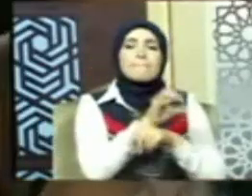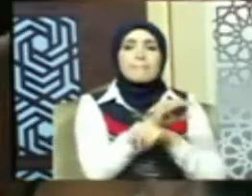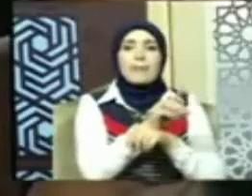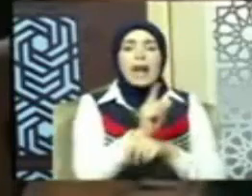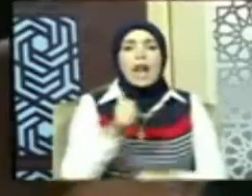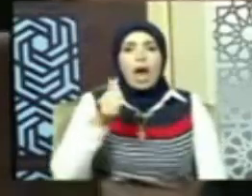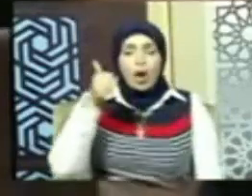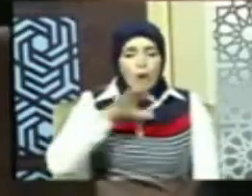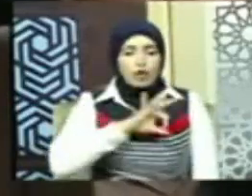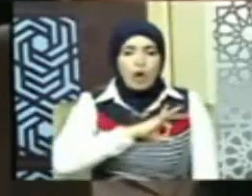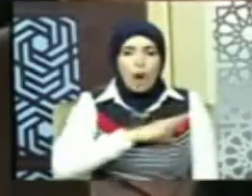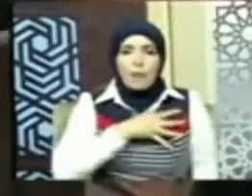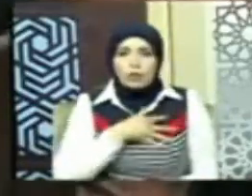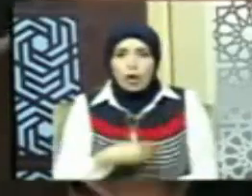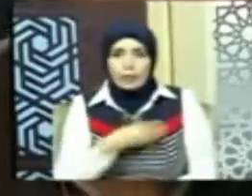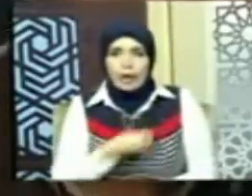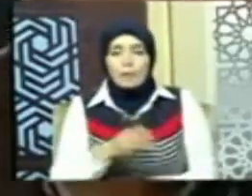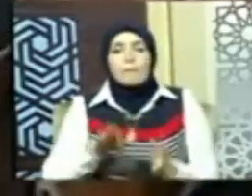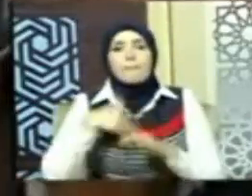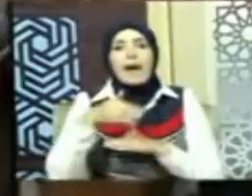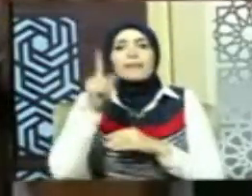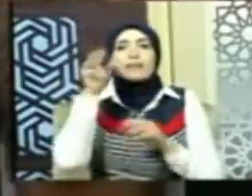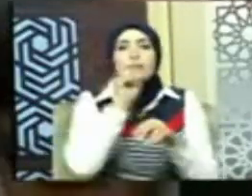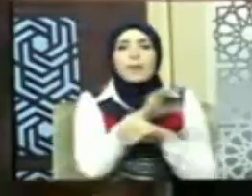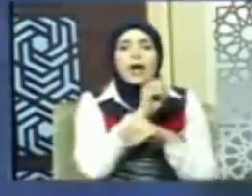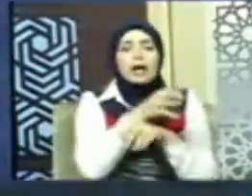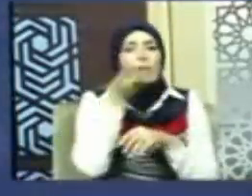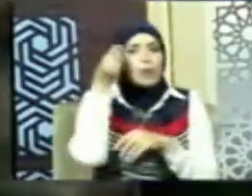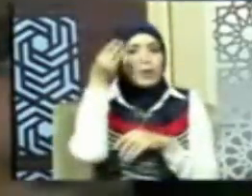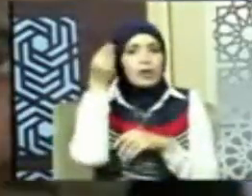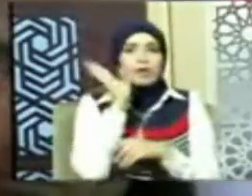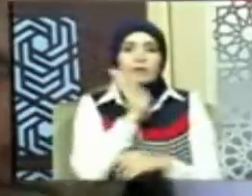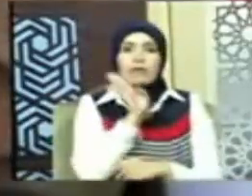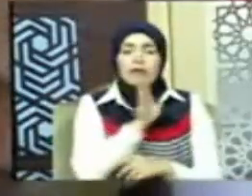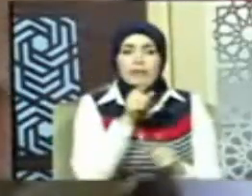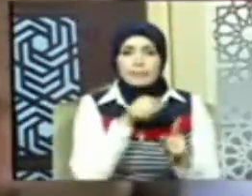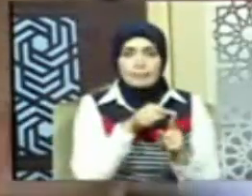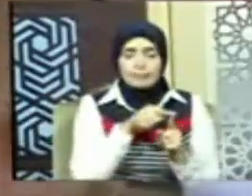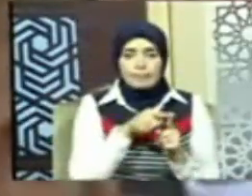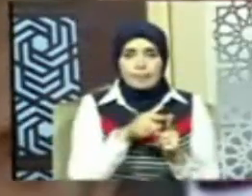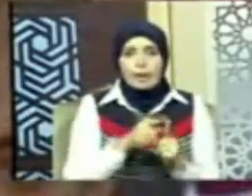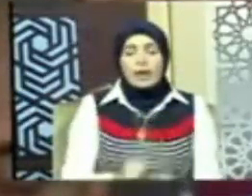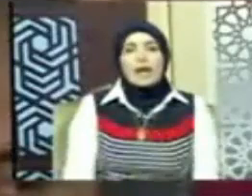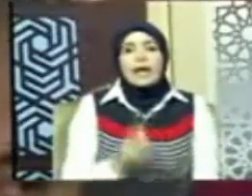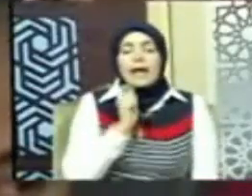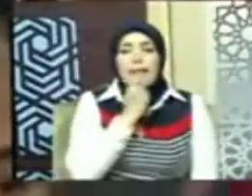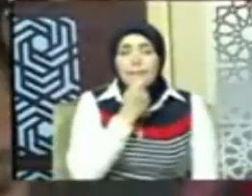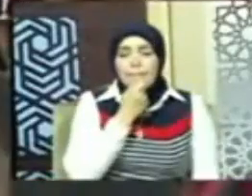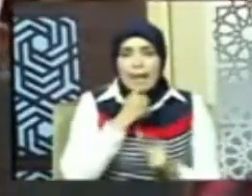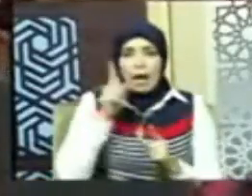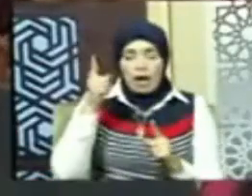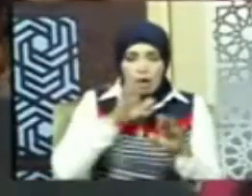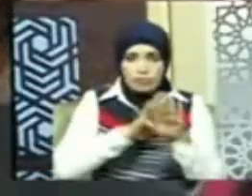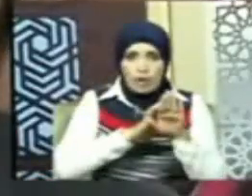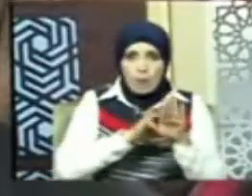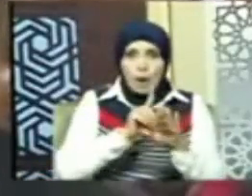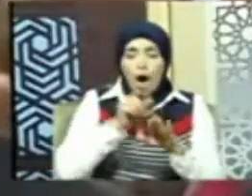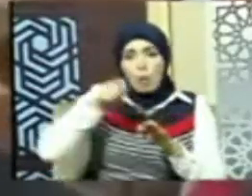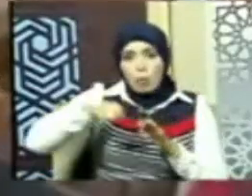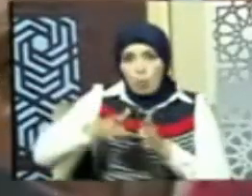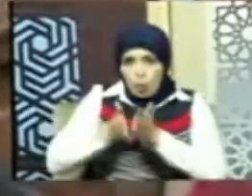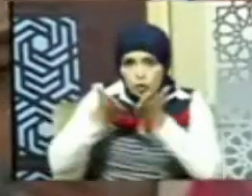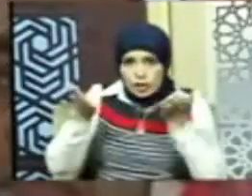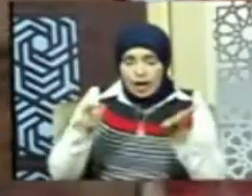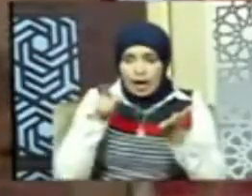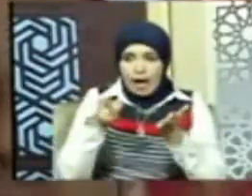وعلمناه من لدنا علما. ولما طلب سيدنا موسى عليه السلام قال